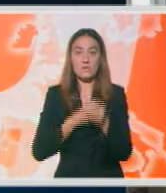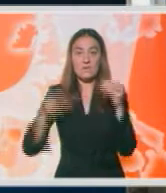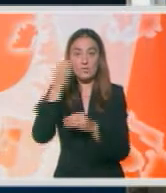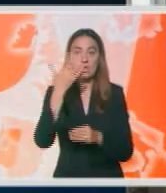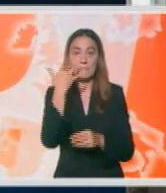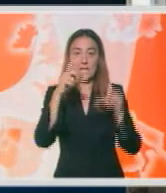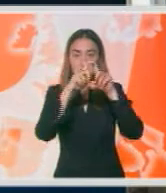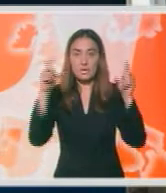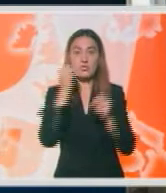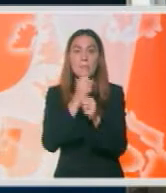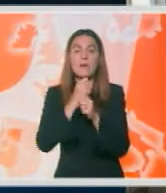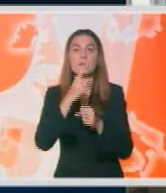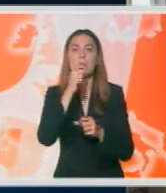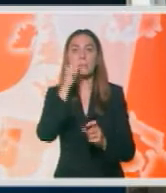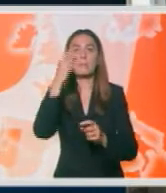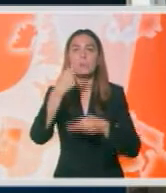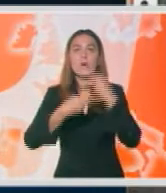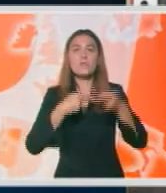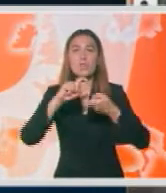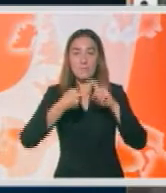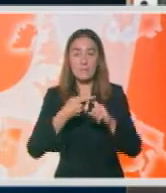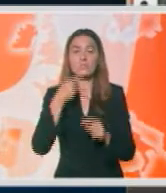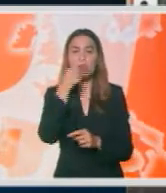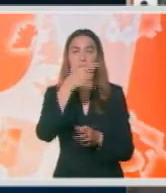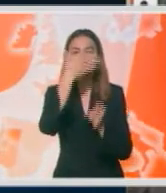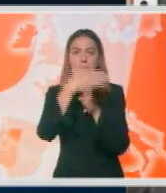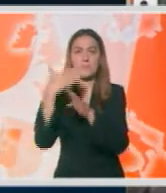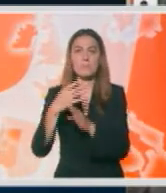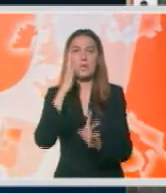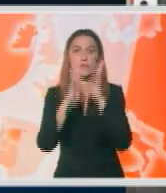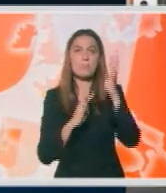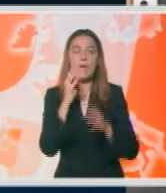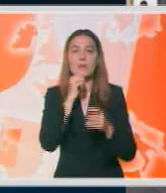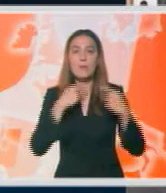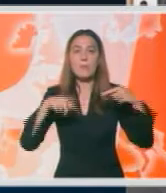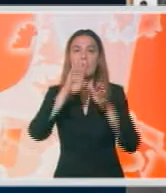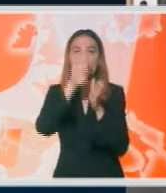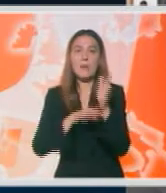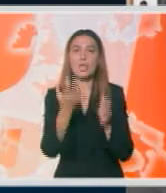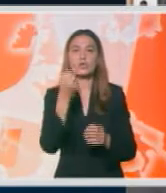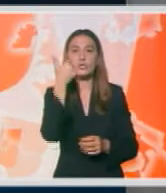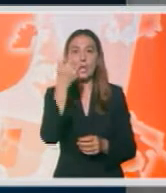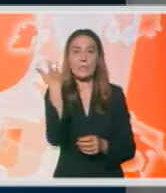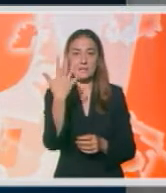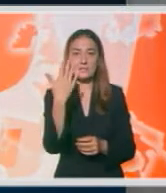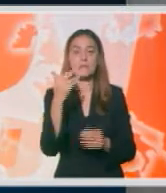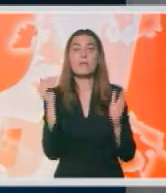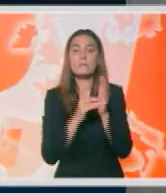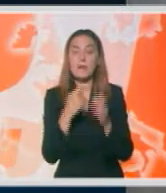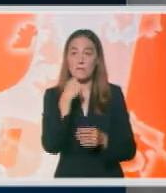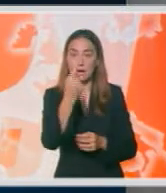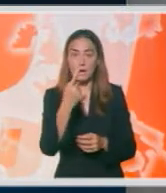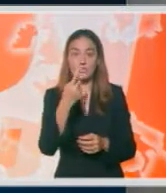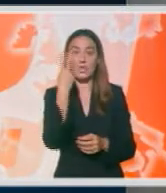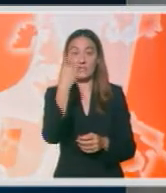50 preduzeća bavi se proizvodnjom nameštaja, dok je takvih kompanija u Šumadiji i Pomoravlju nešto manje od 150. Treba istaći da